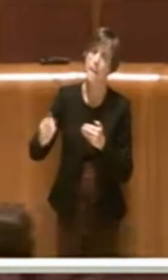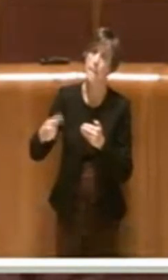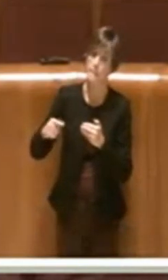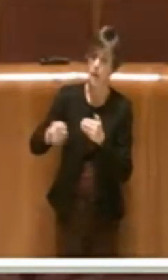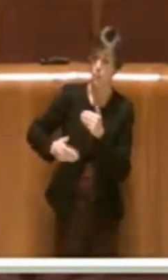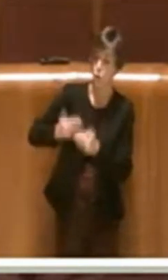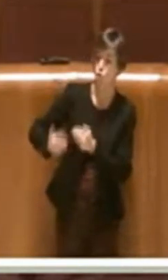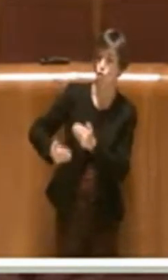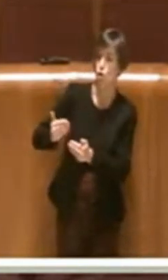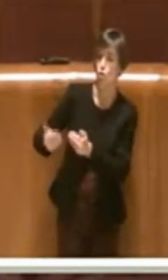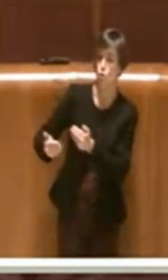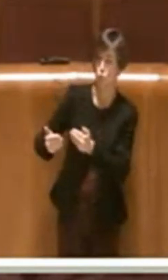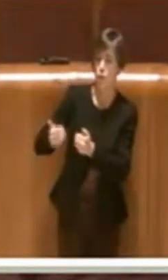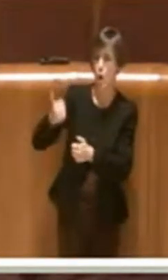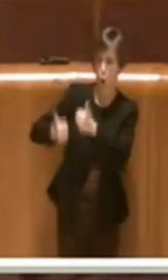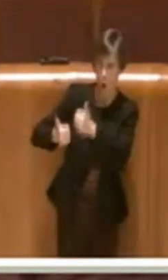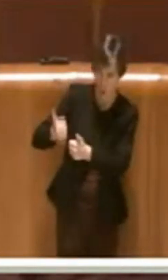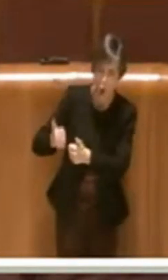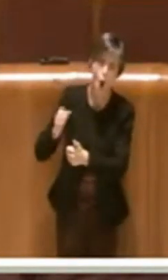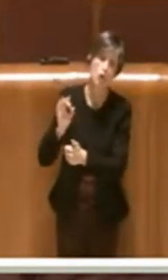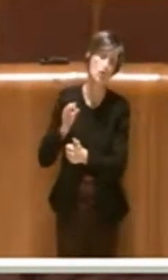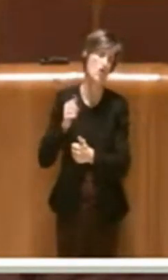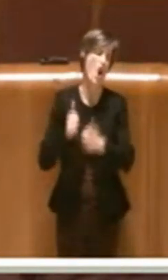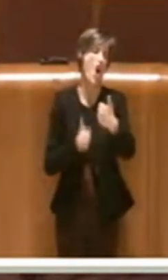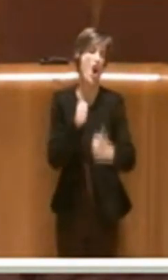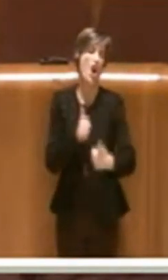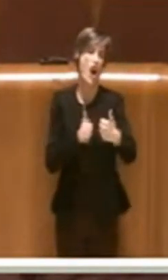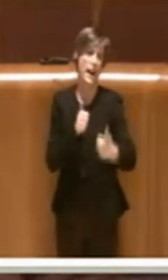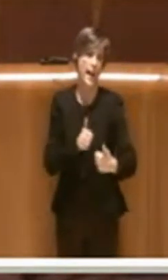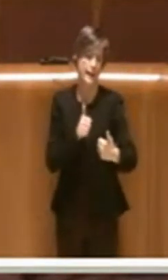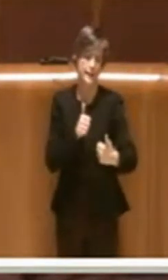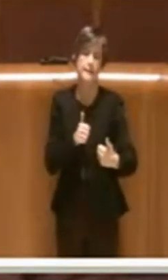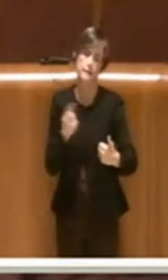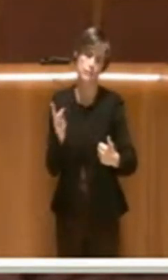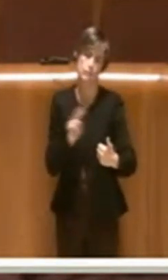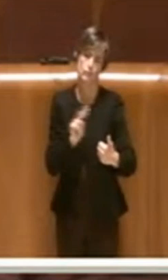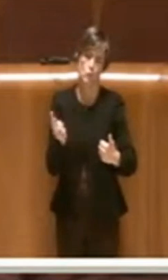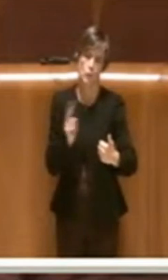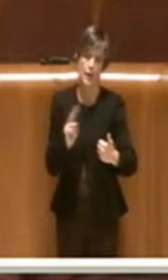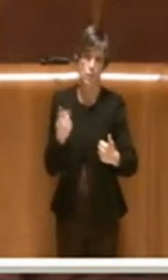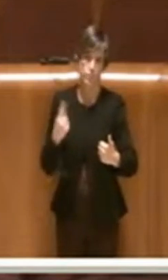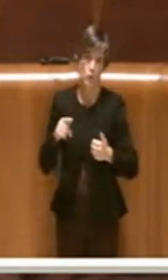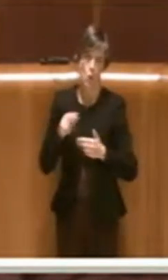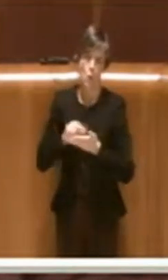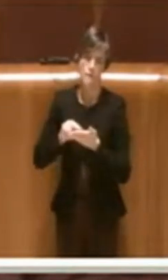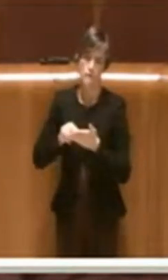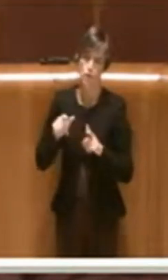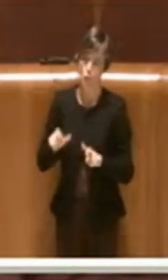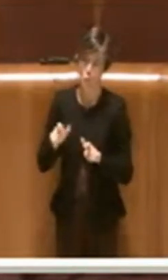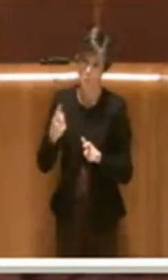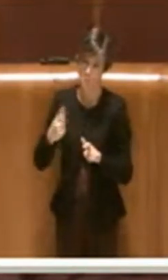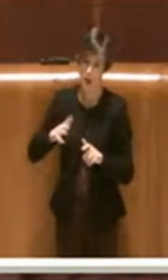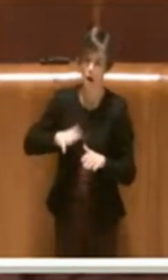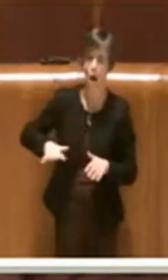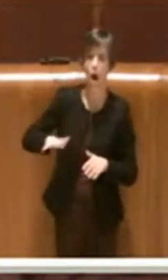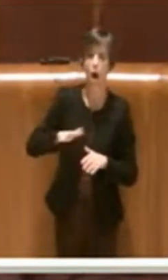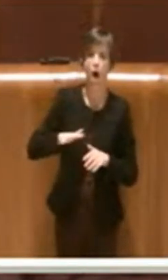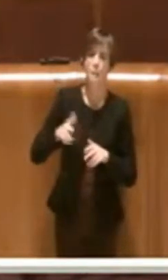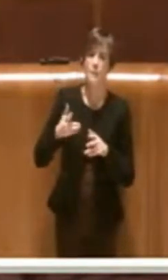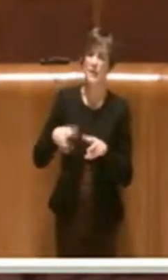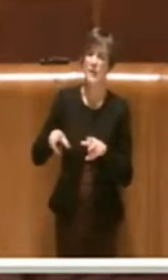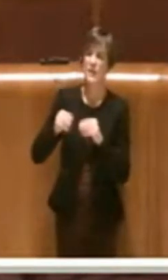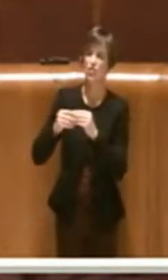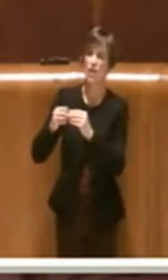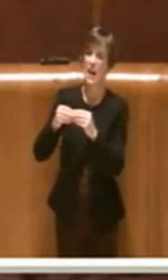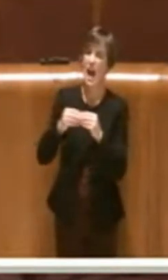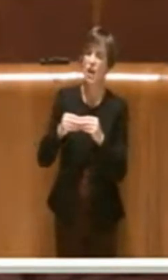sia concorsuali che concorrenziali riguardanti proprio ambiti di rigenerazione urbana questo è un ordine del giorno